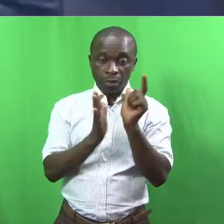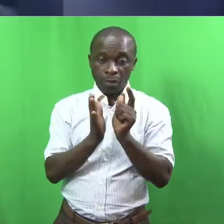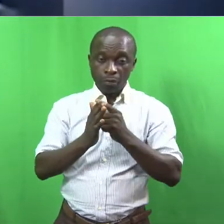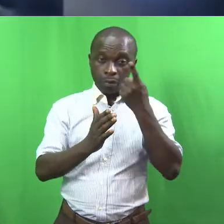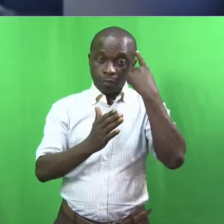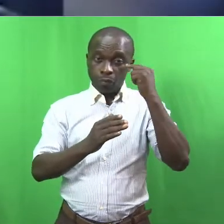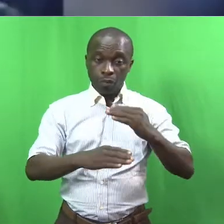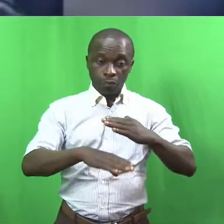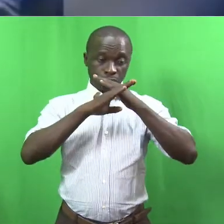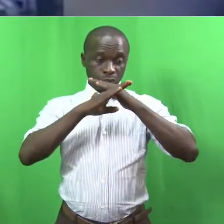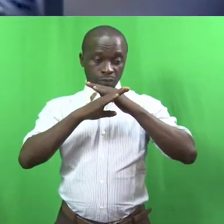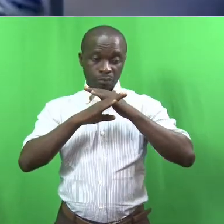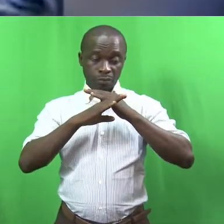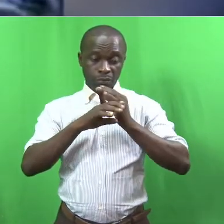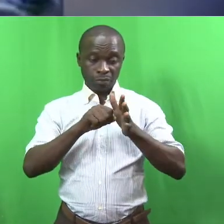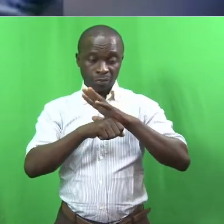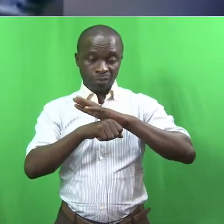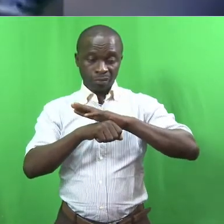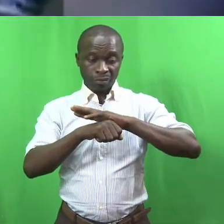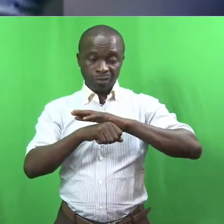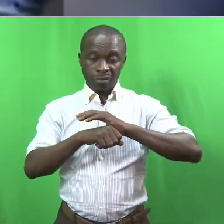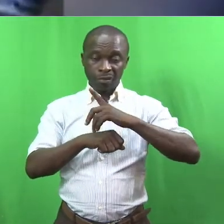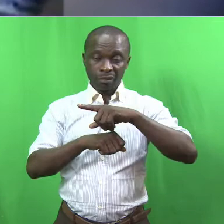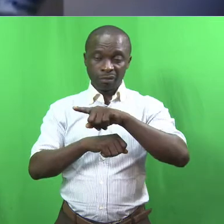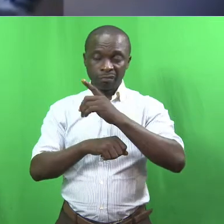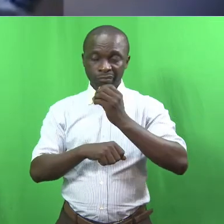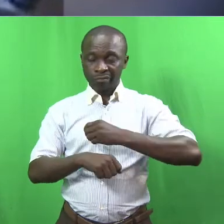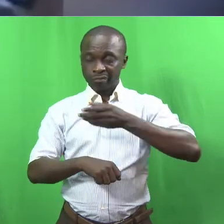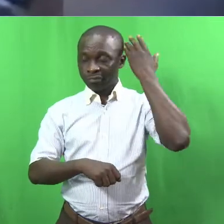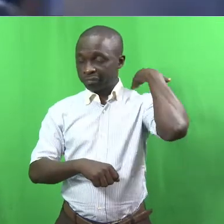sa dernière sortie du 4 décembre, le ministre de la Santé